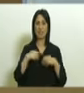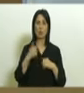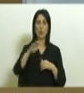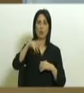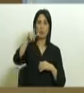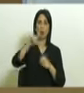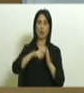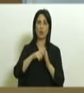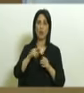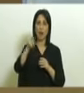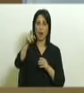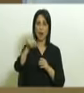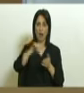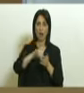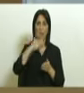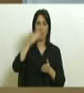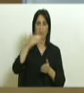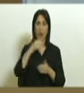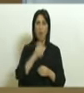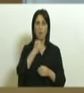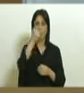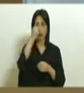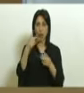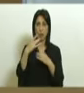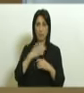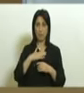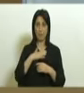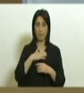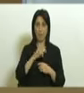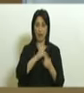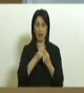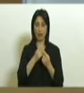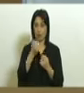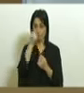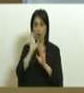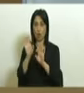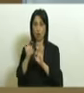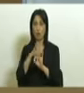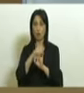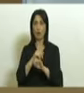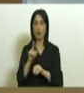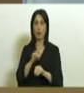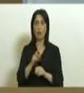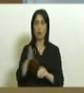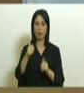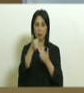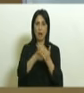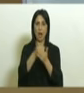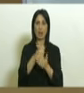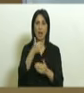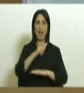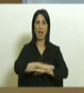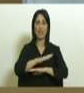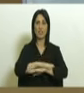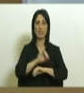არ იმყოფება დარბაზში, აგერა გამოვიდა ტრიბუნას და მადლობა გადაგვიხადა. ჩემ კოლეგებს გადაუხადა მადლობა. რო აი ყოჩა ხო როგორ კარგად იქცეოდით